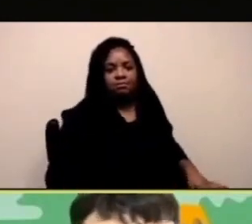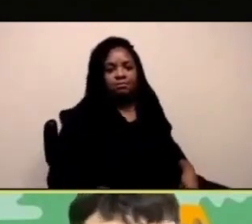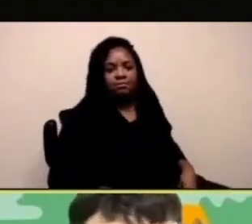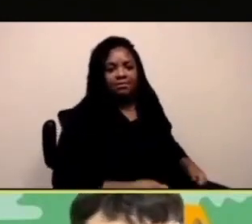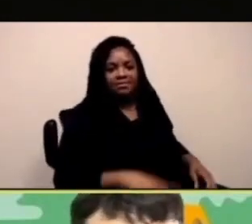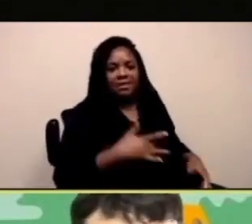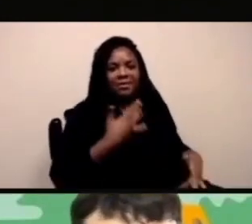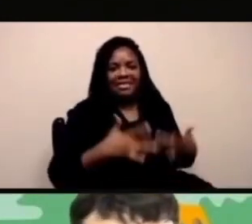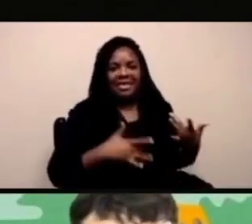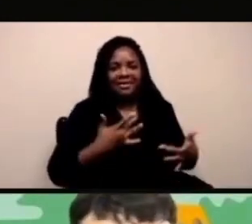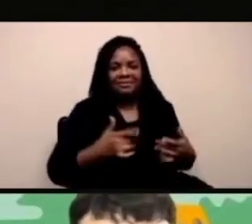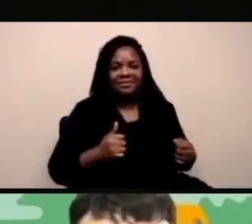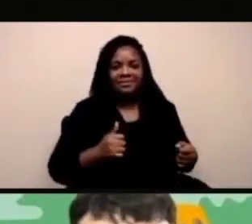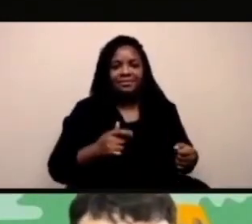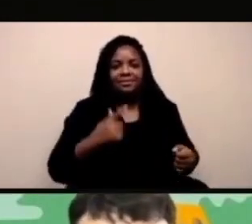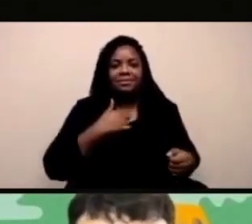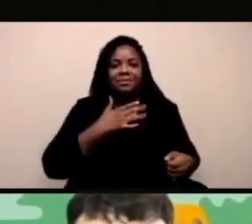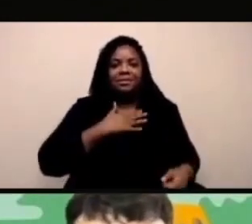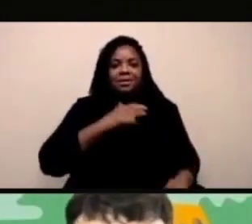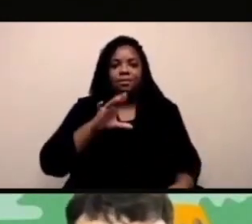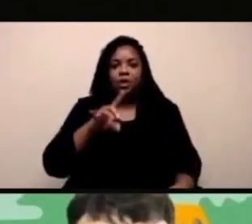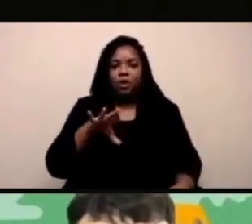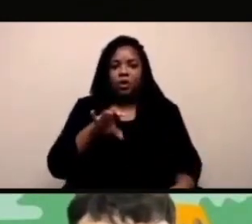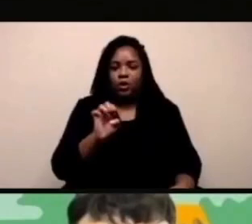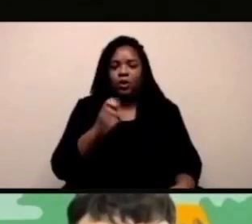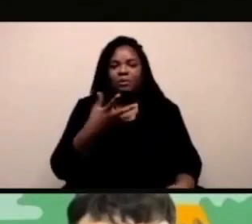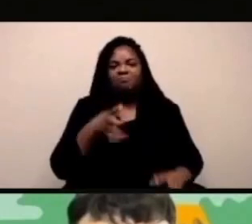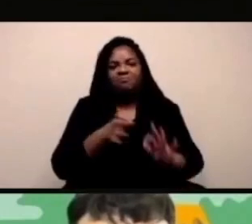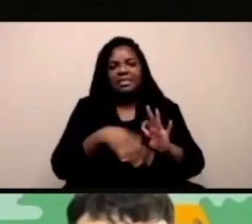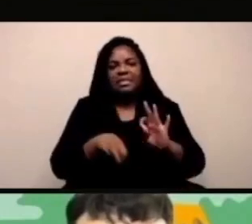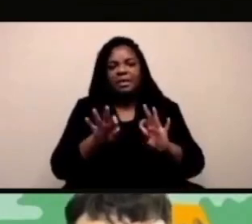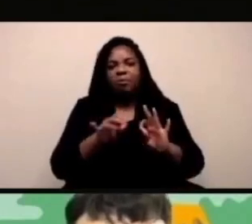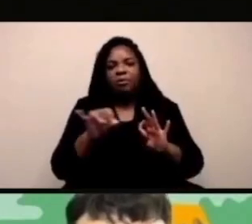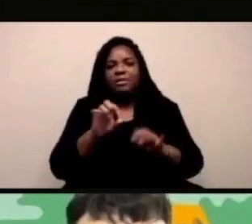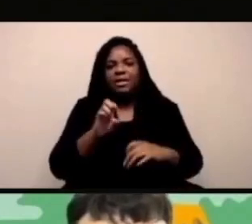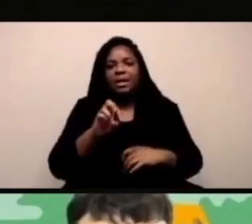ますはい出しました皆さん見えてますか